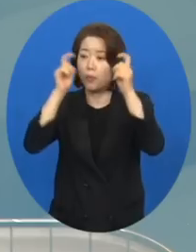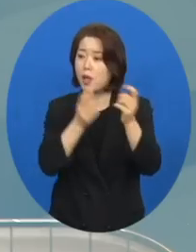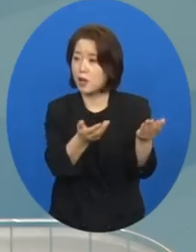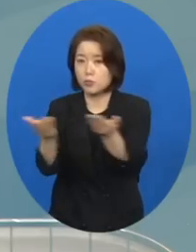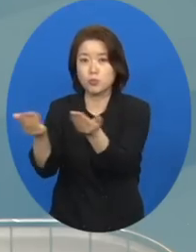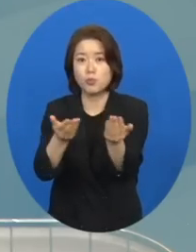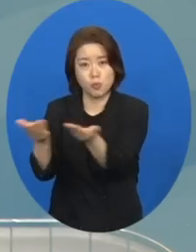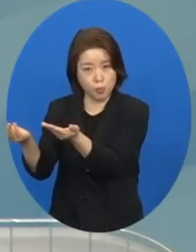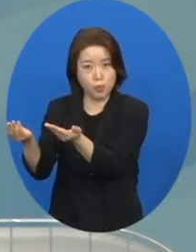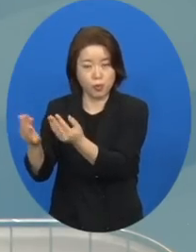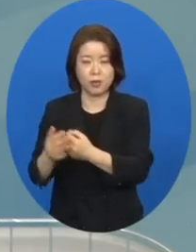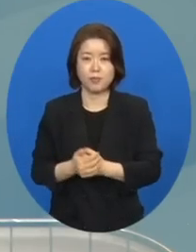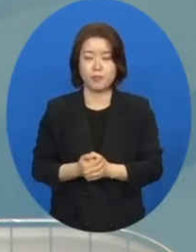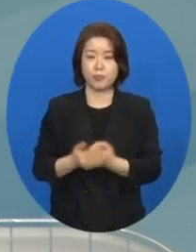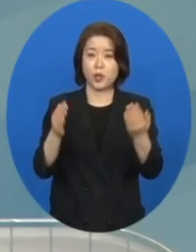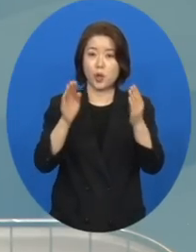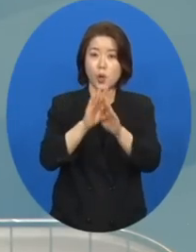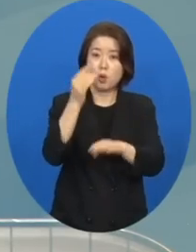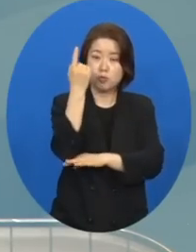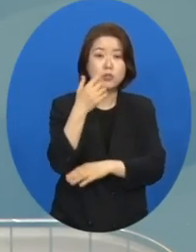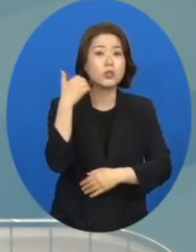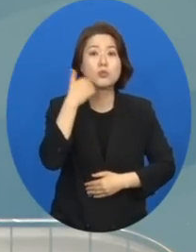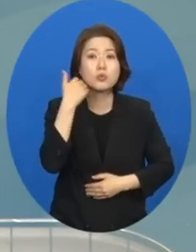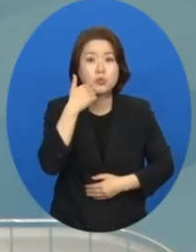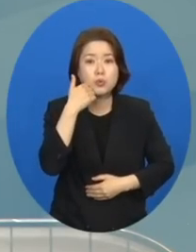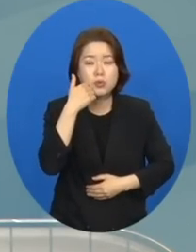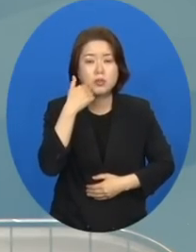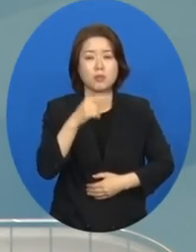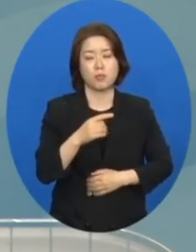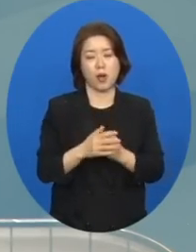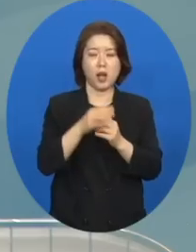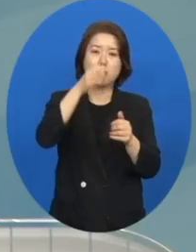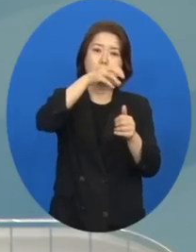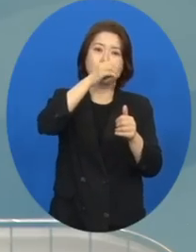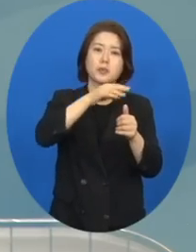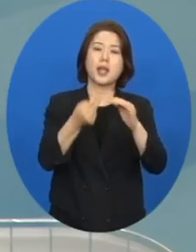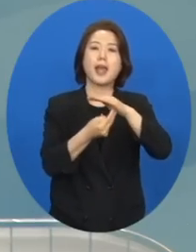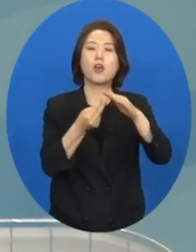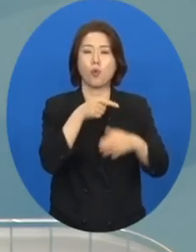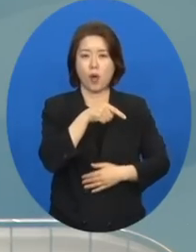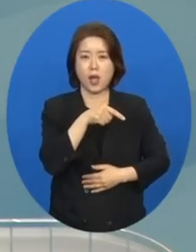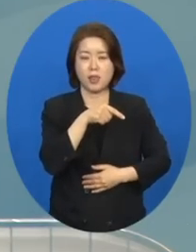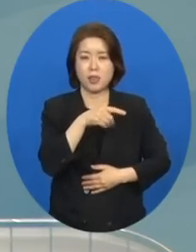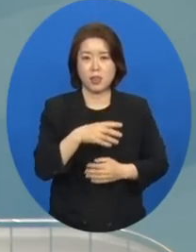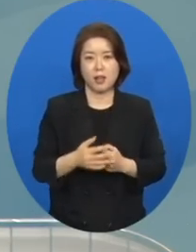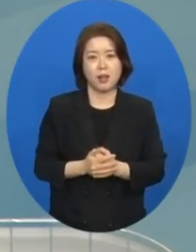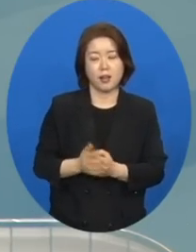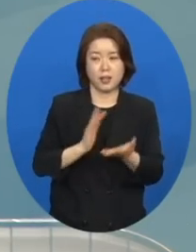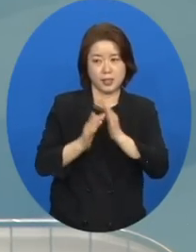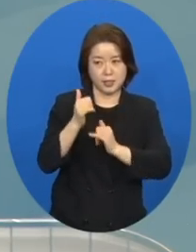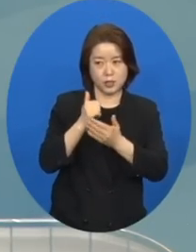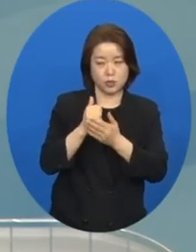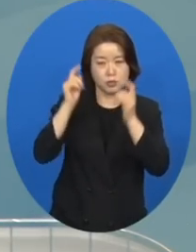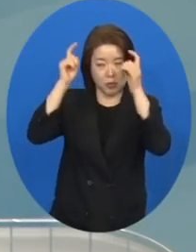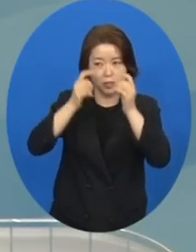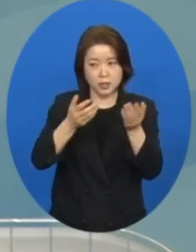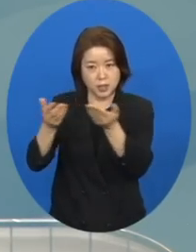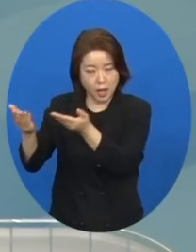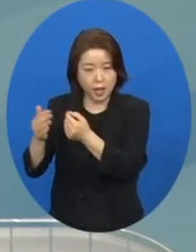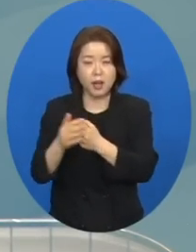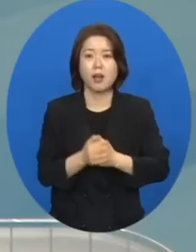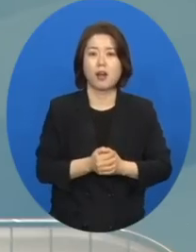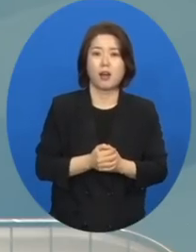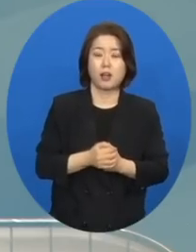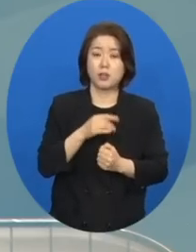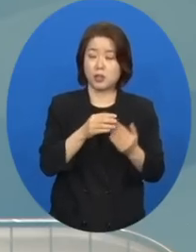것이죠 문제는 누구를 말하는 걸까요 예를 들면 세례와 아닙니다 세례요한은 예수님을 양에게 또 양들이 예수님께